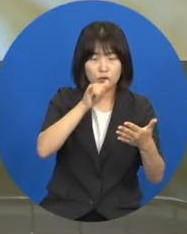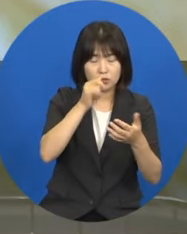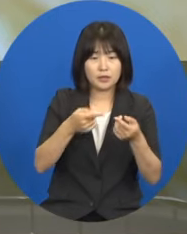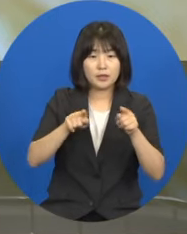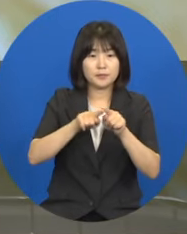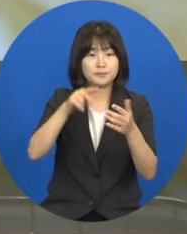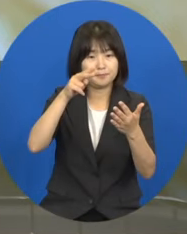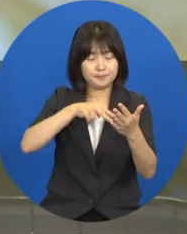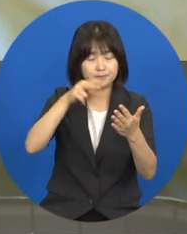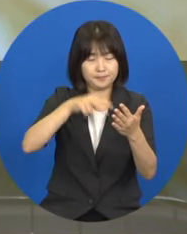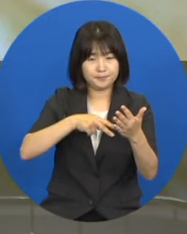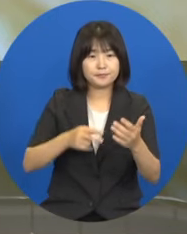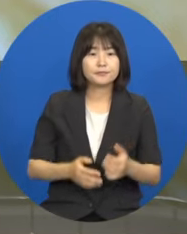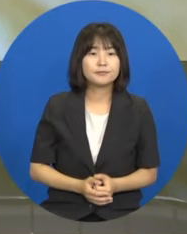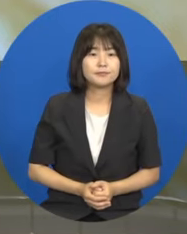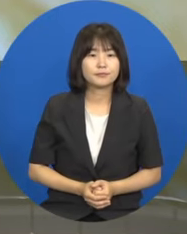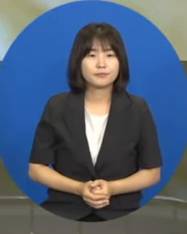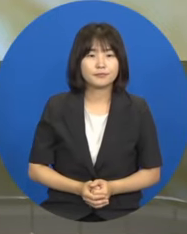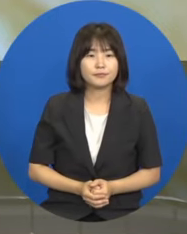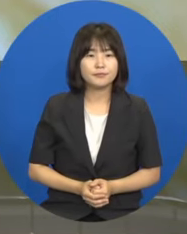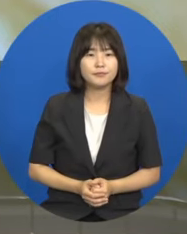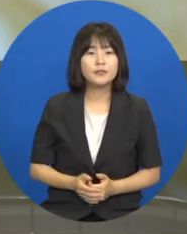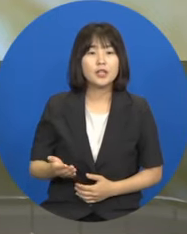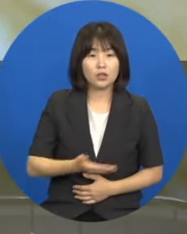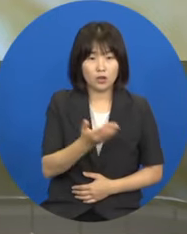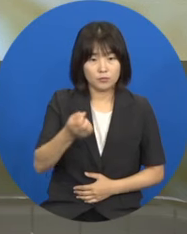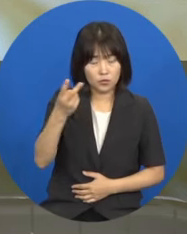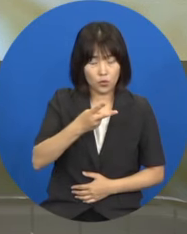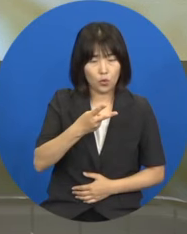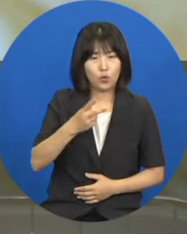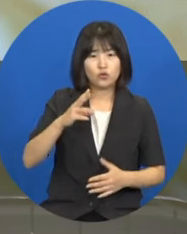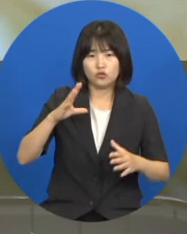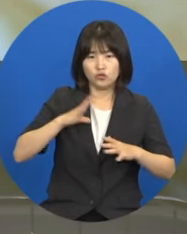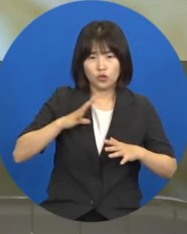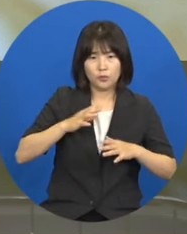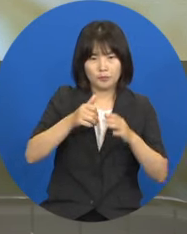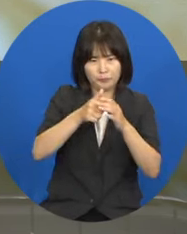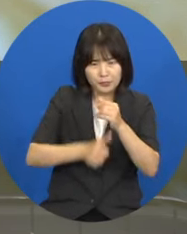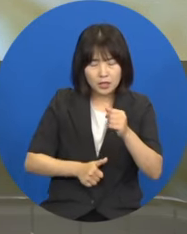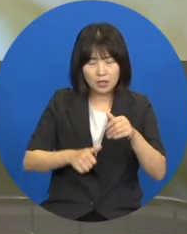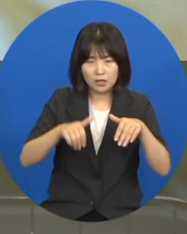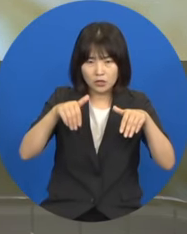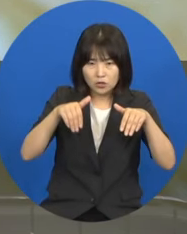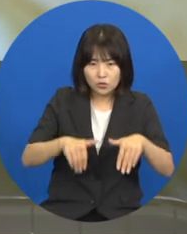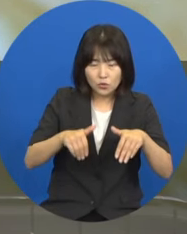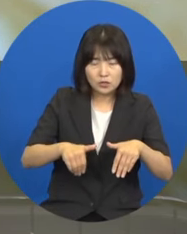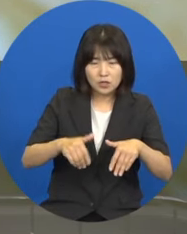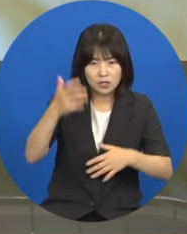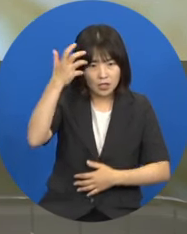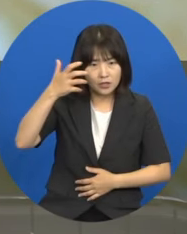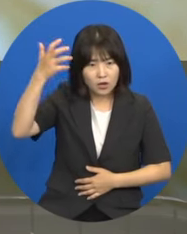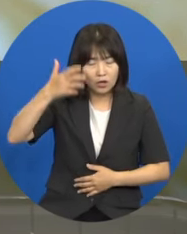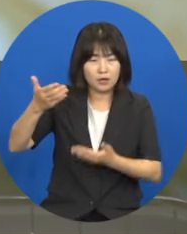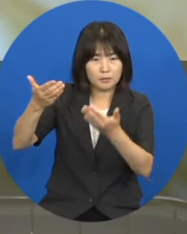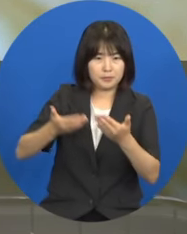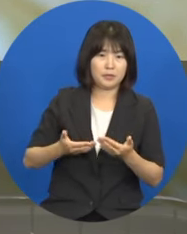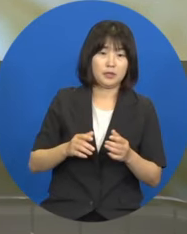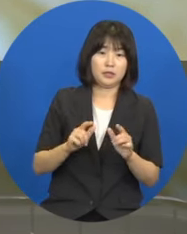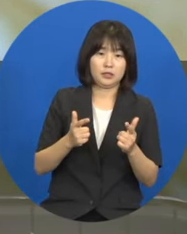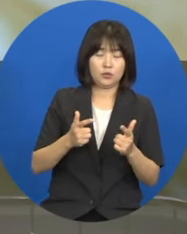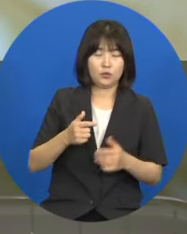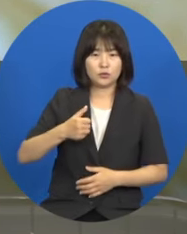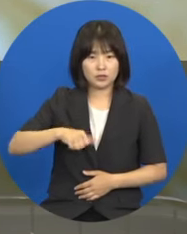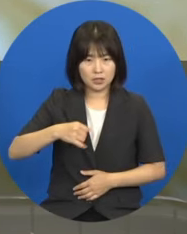함께 로마서 8장 15절 읽겠습니다. 여러분은 또다시 두려움에 빠뜨리는 종살이의 영을 받은 것이